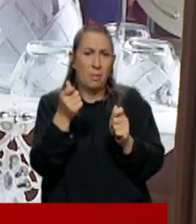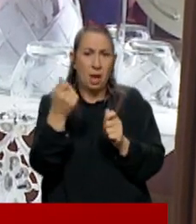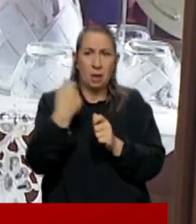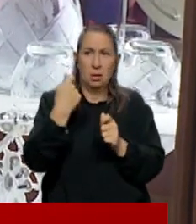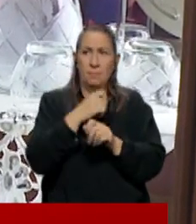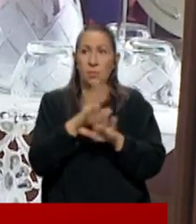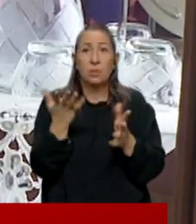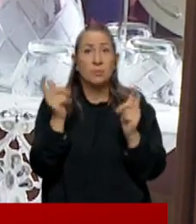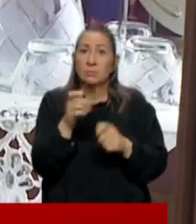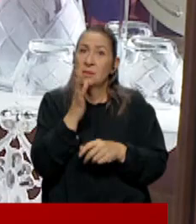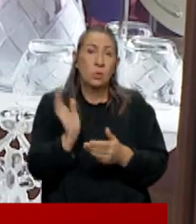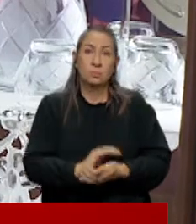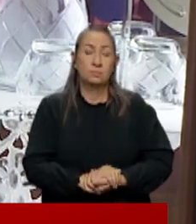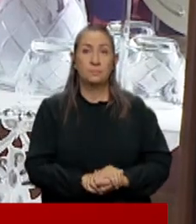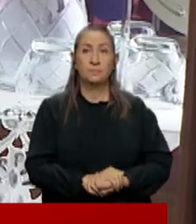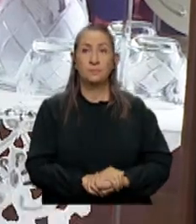yapacağımızı bilmiyoruz